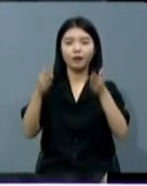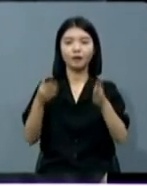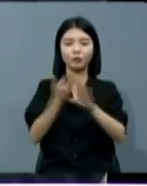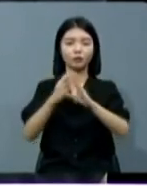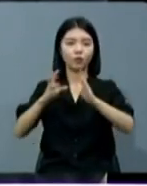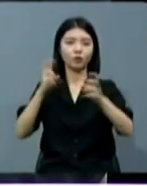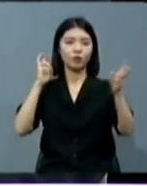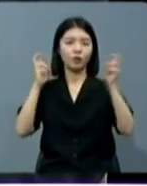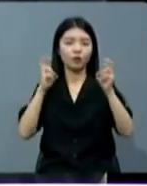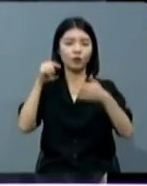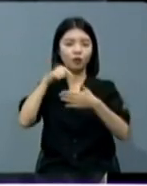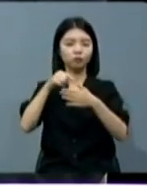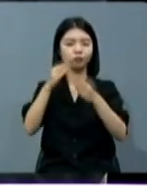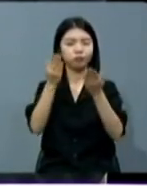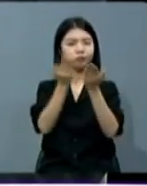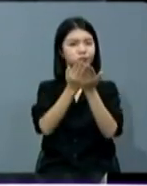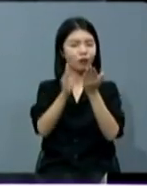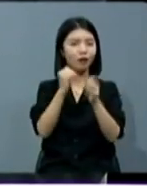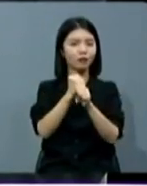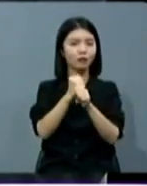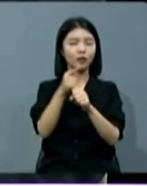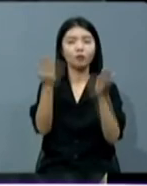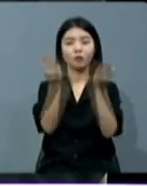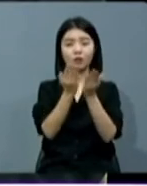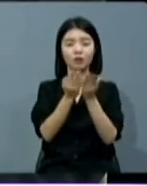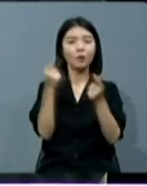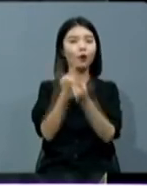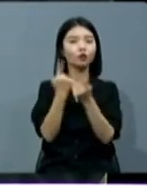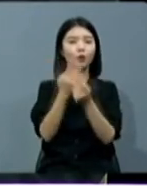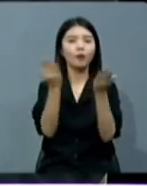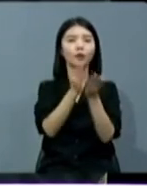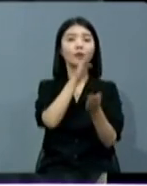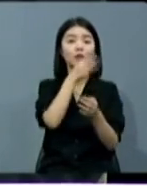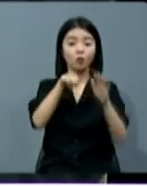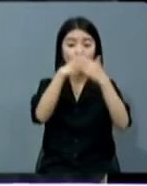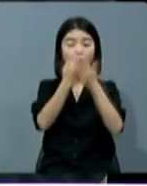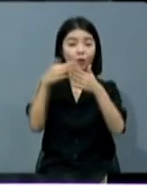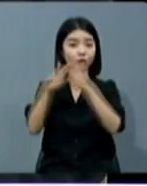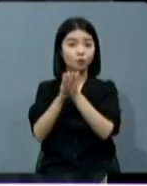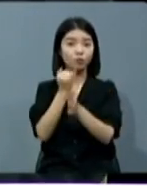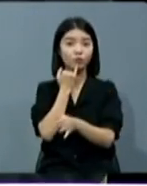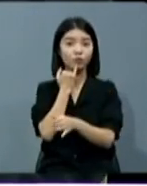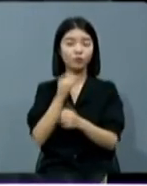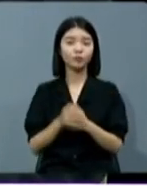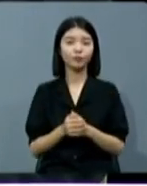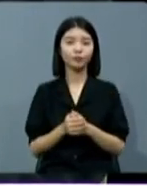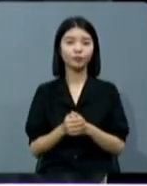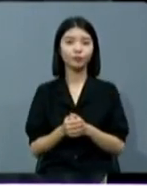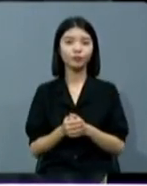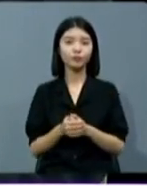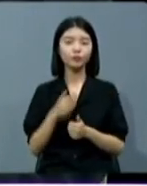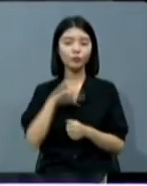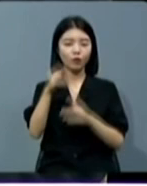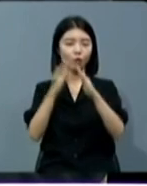이제 불공평한 이거 시정해 주는 게 맞지 싶은데 전면 폐지해도 괜찮겠습니까? 저 이제 그